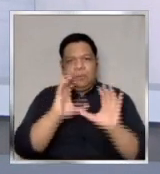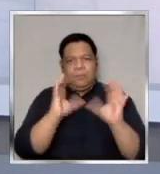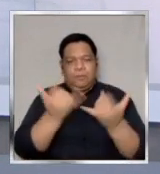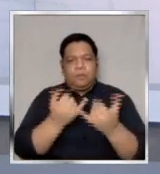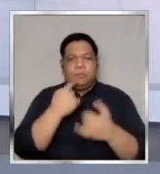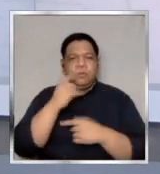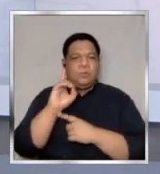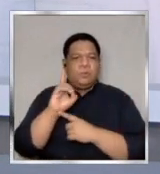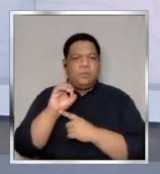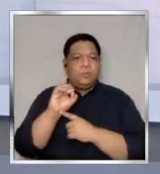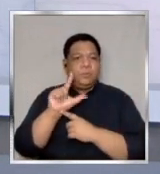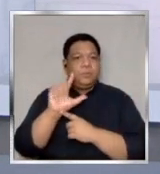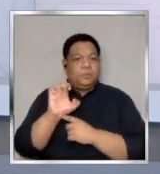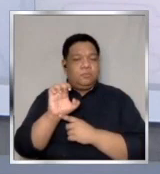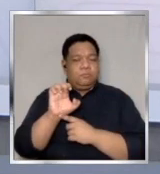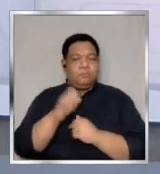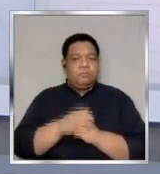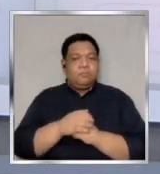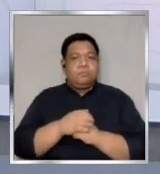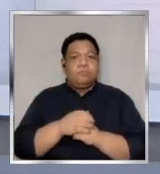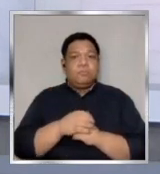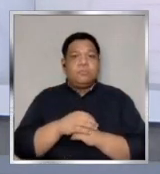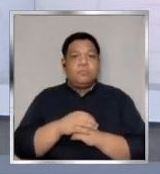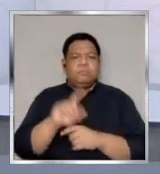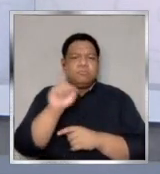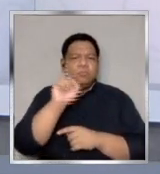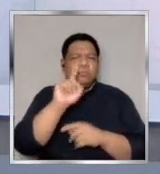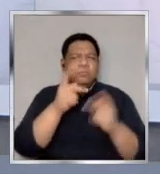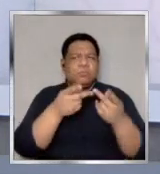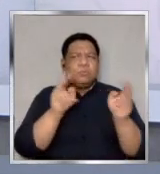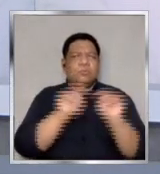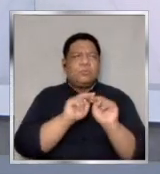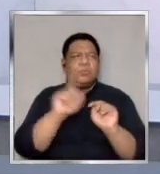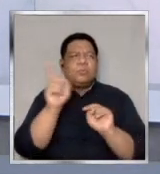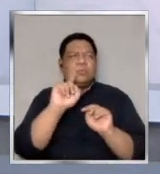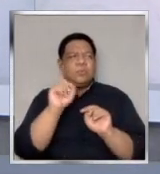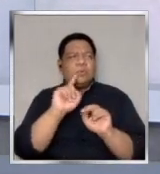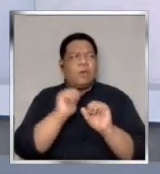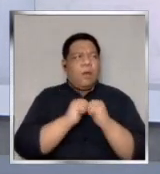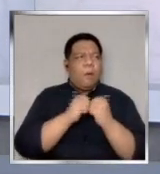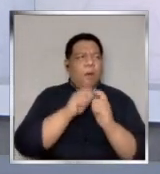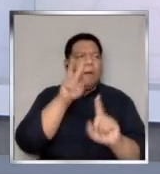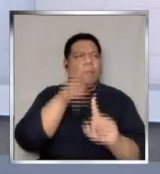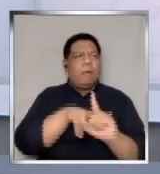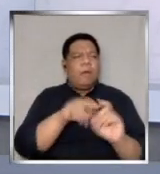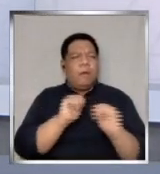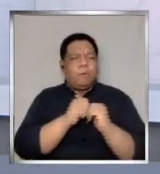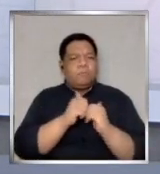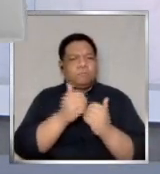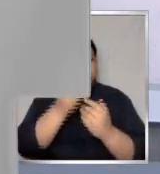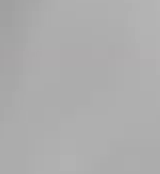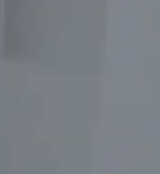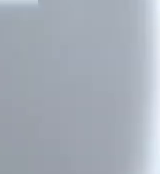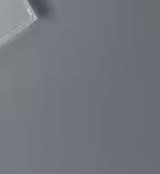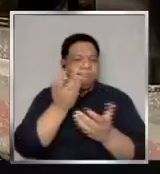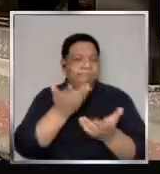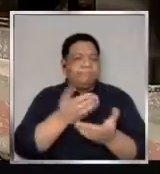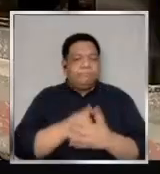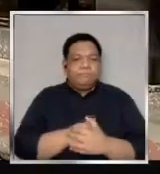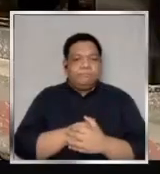and Employment. Kung ano-anong posisyon at kung paano mag-apply, alamin sa pagtutok ni Ivan Mayrina.